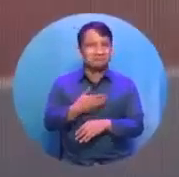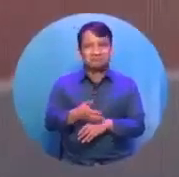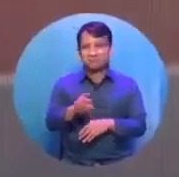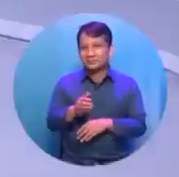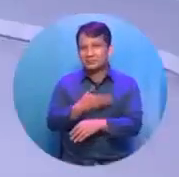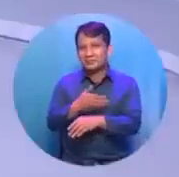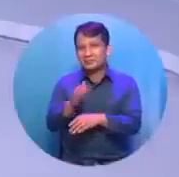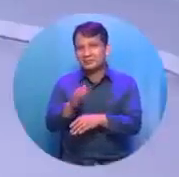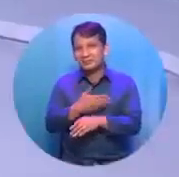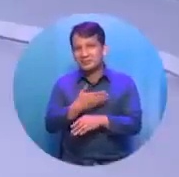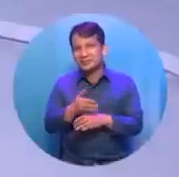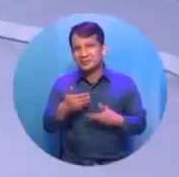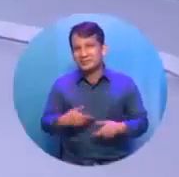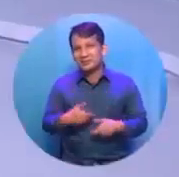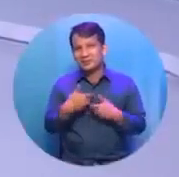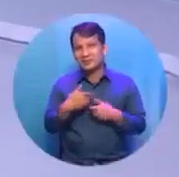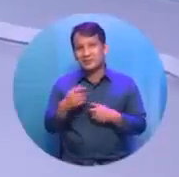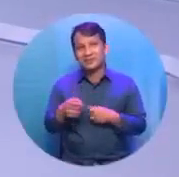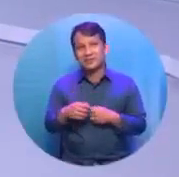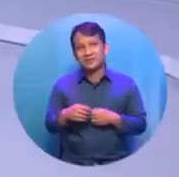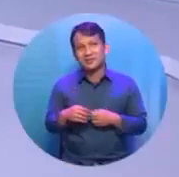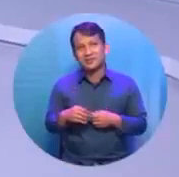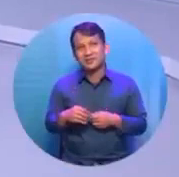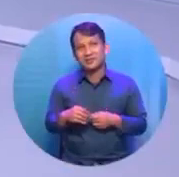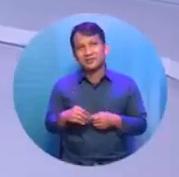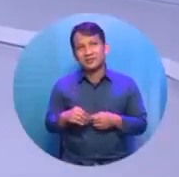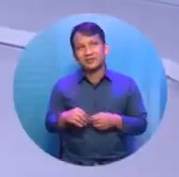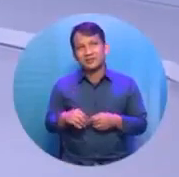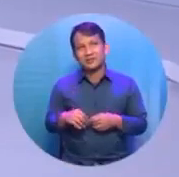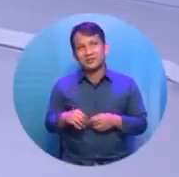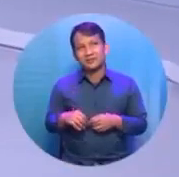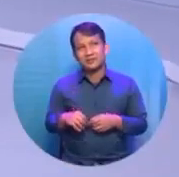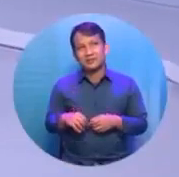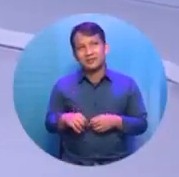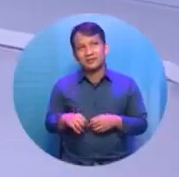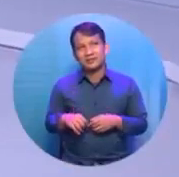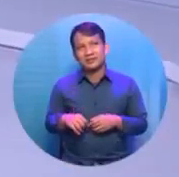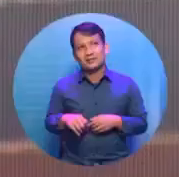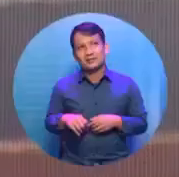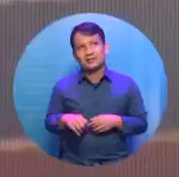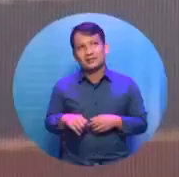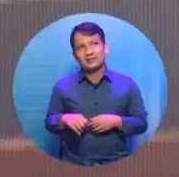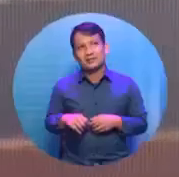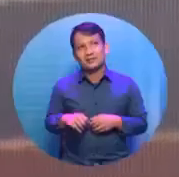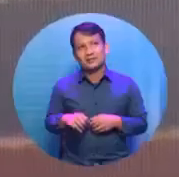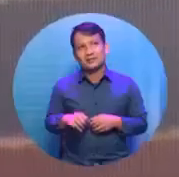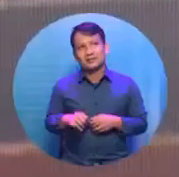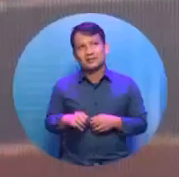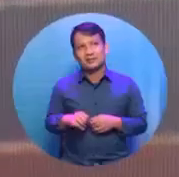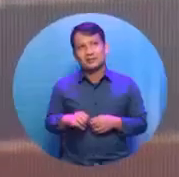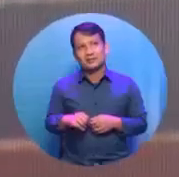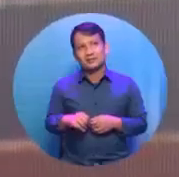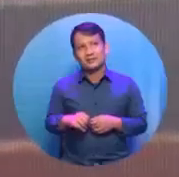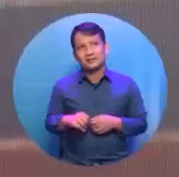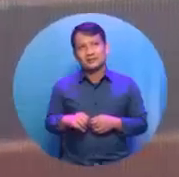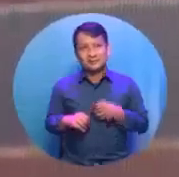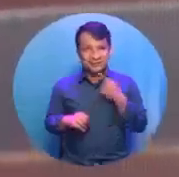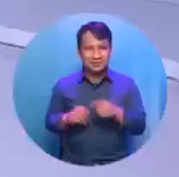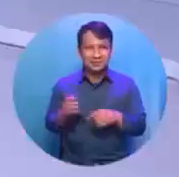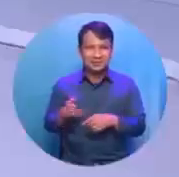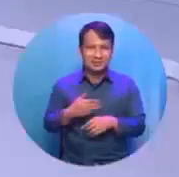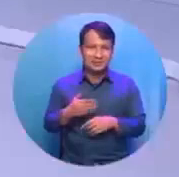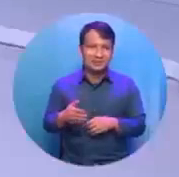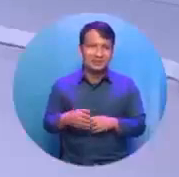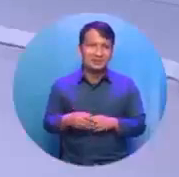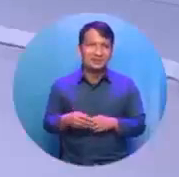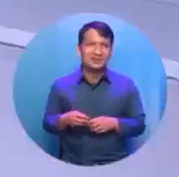aking ipagmamalaki. Di ka iiwanan, sigurado ko yan, sarap ito po in